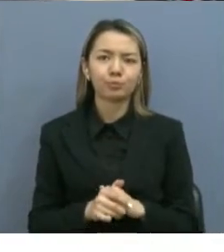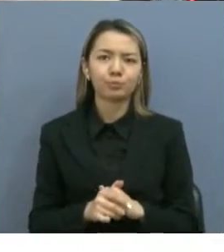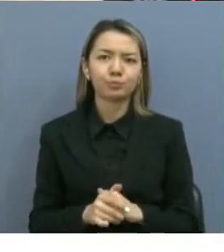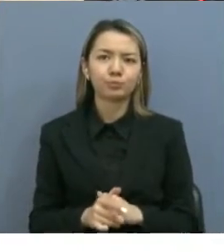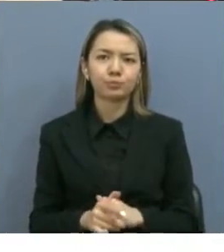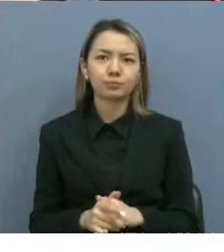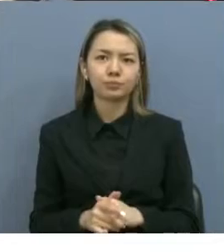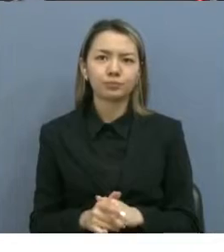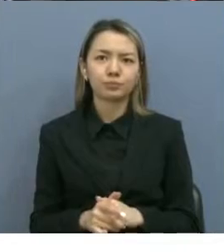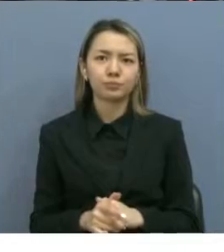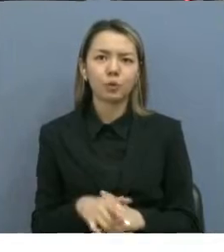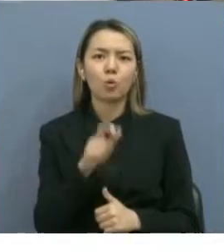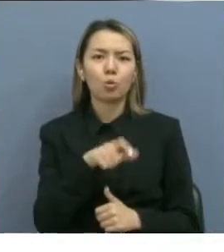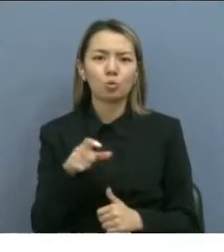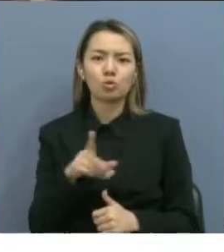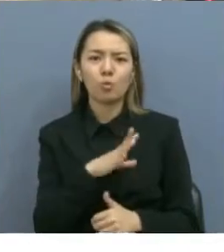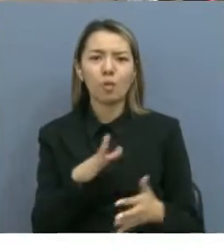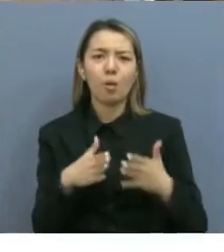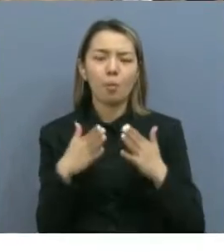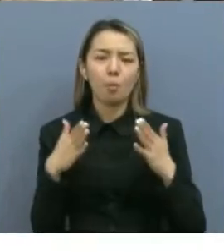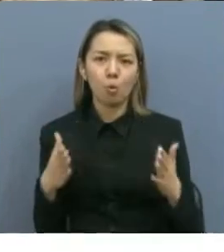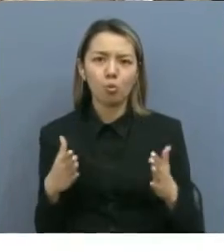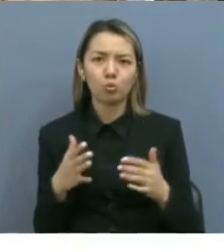Сондай сан көбейтіп